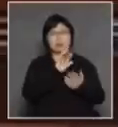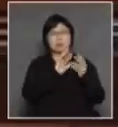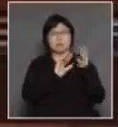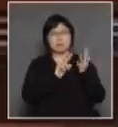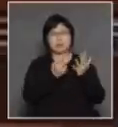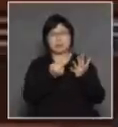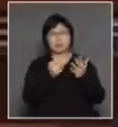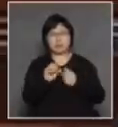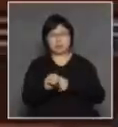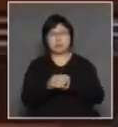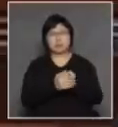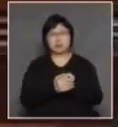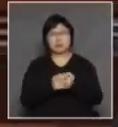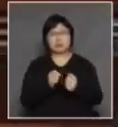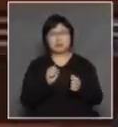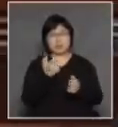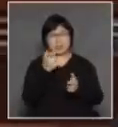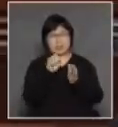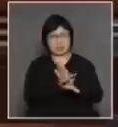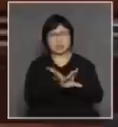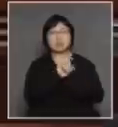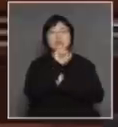520億盈餘。